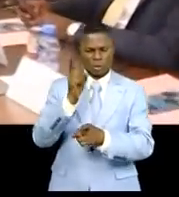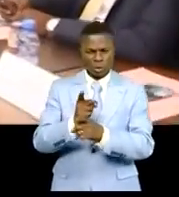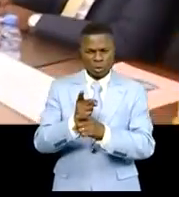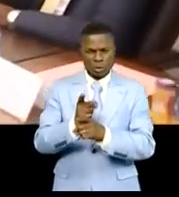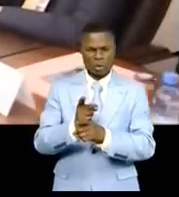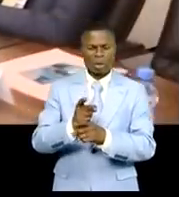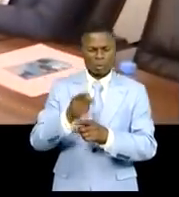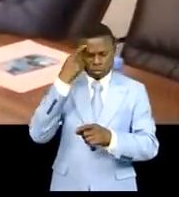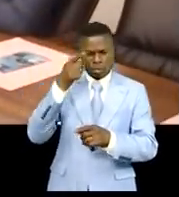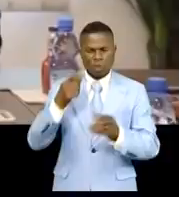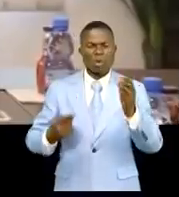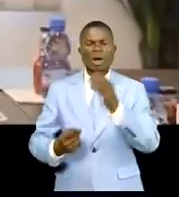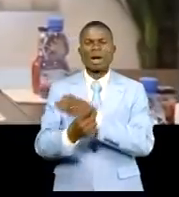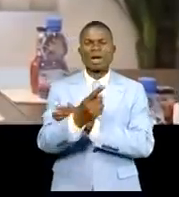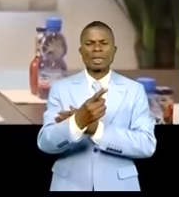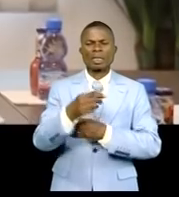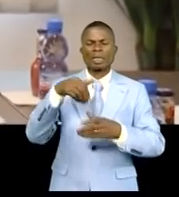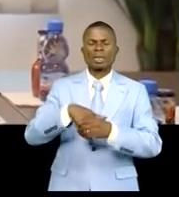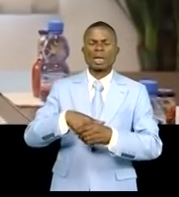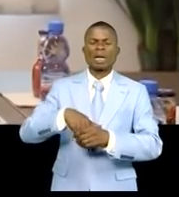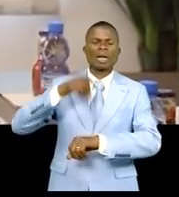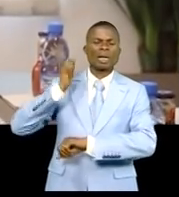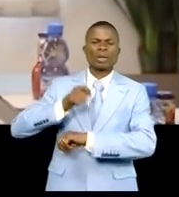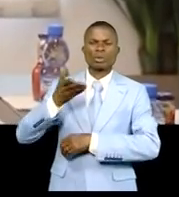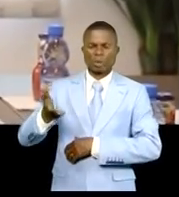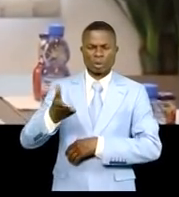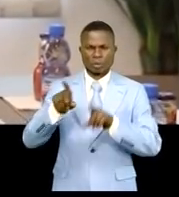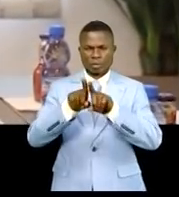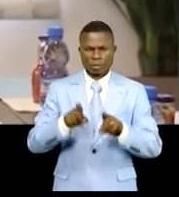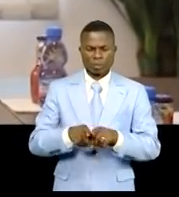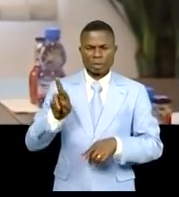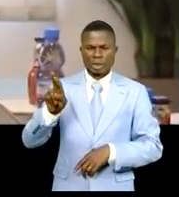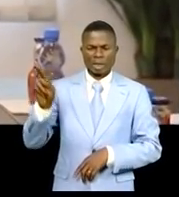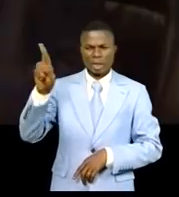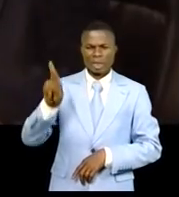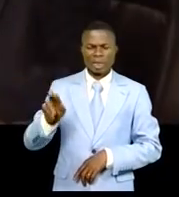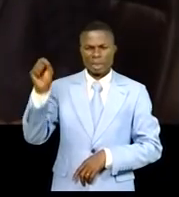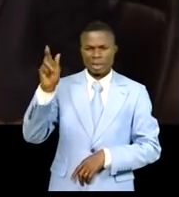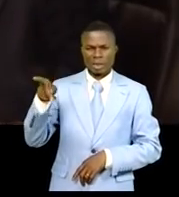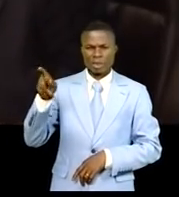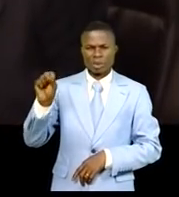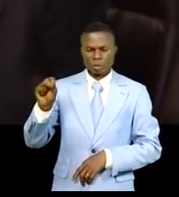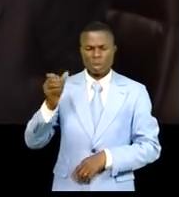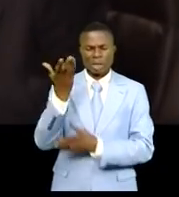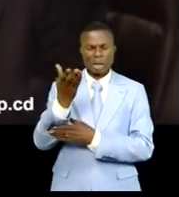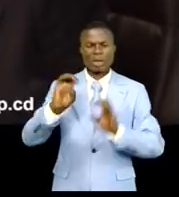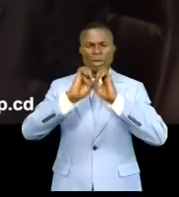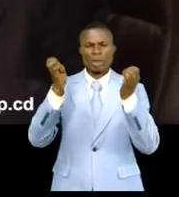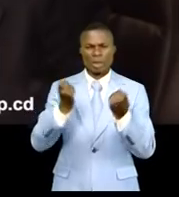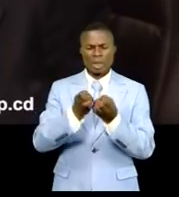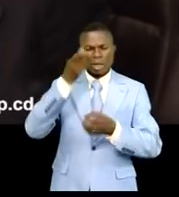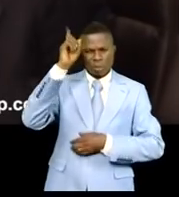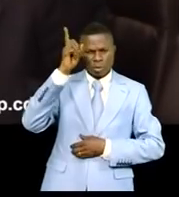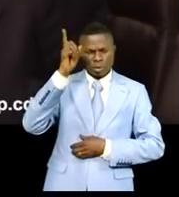décourager la poursuite de cette activité criminelle. Ainsi, la RSP invite les entreprises principales